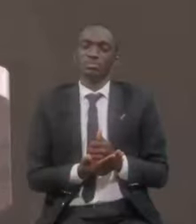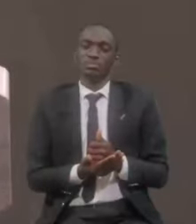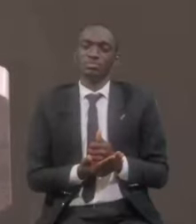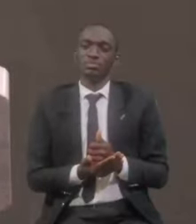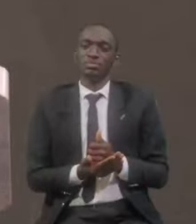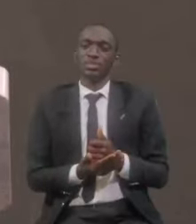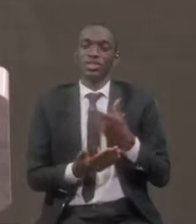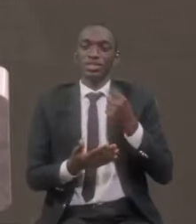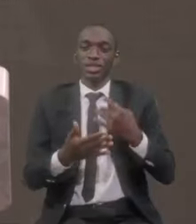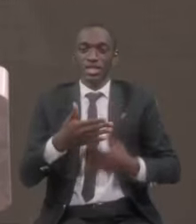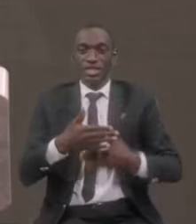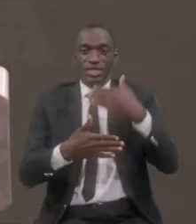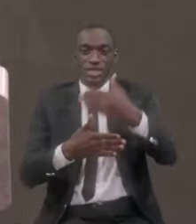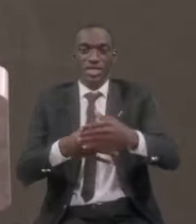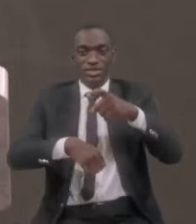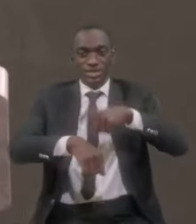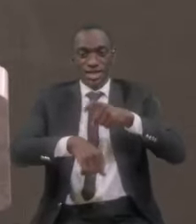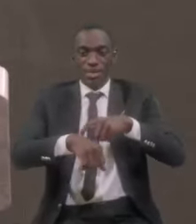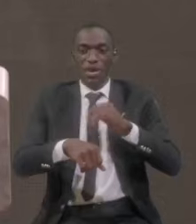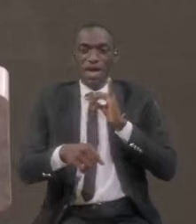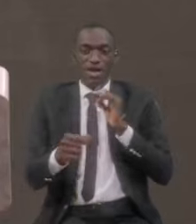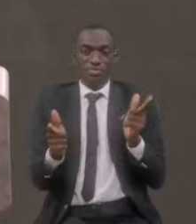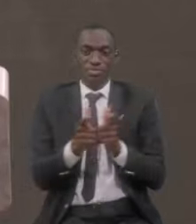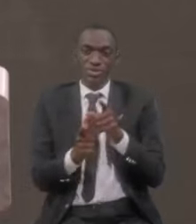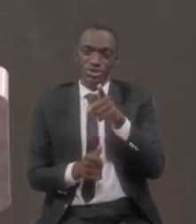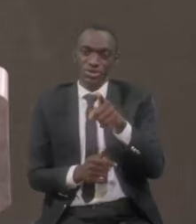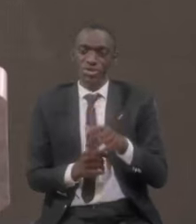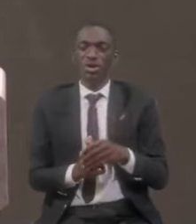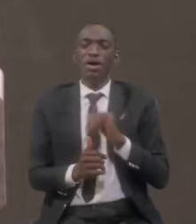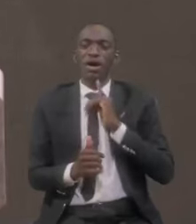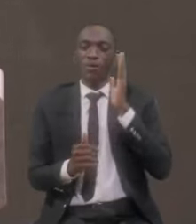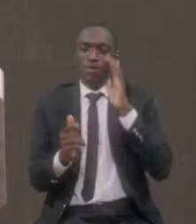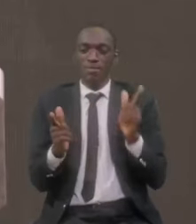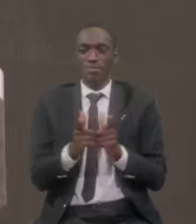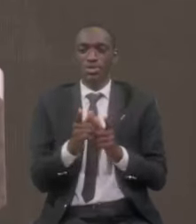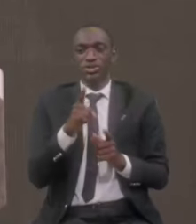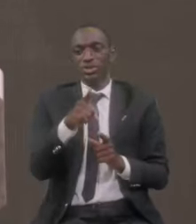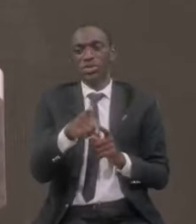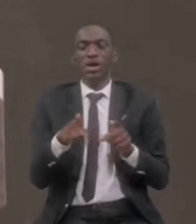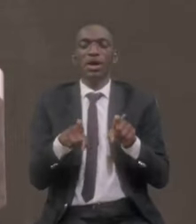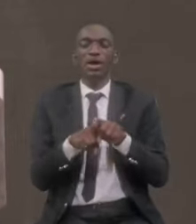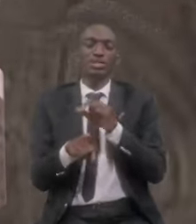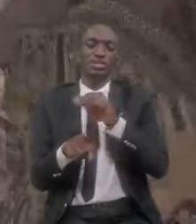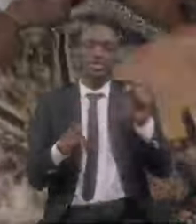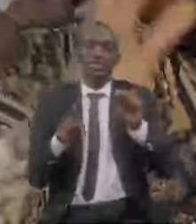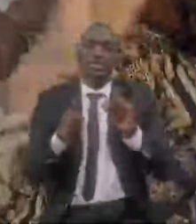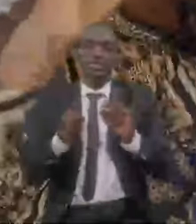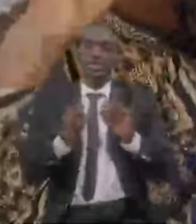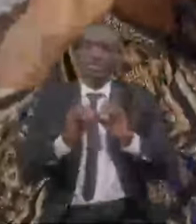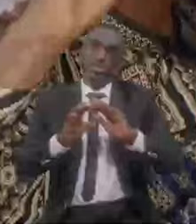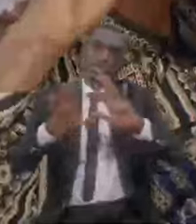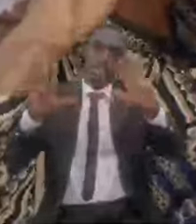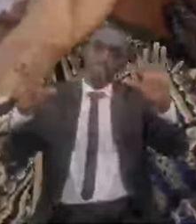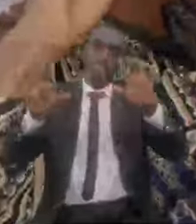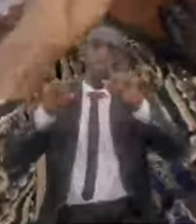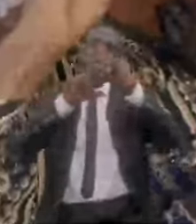La prochaine fois que je vais te rencontrer, je te verrai comme une étoile brillante